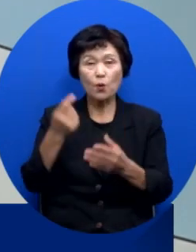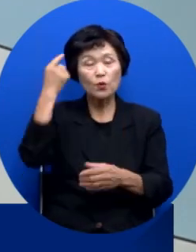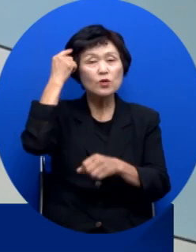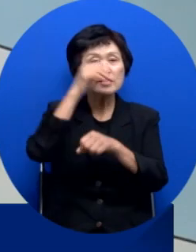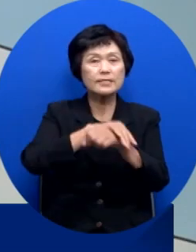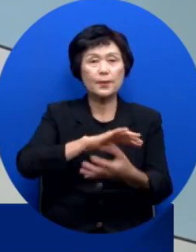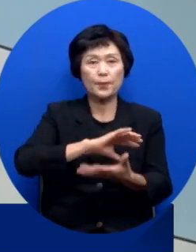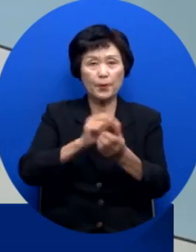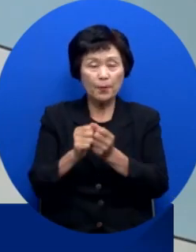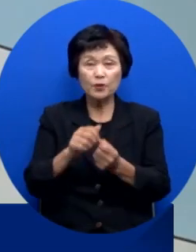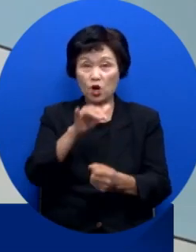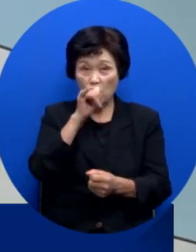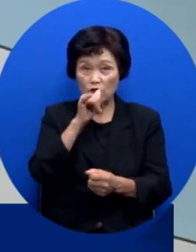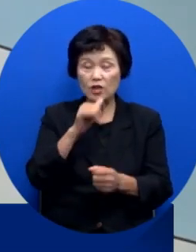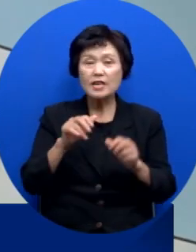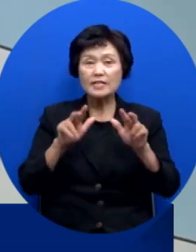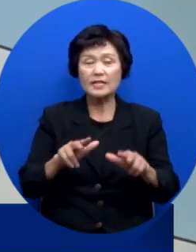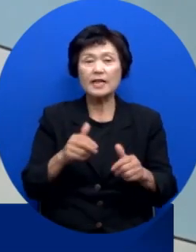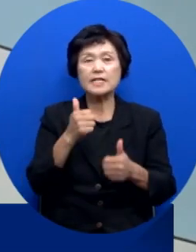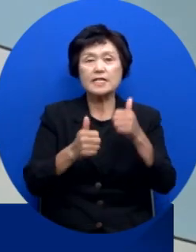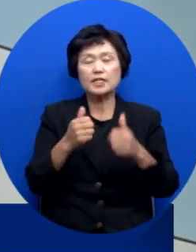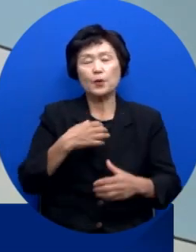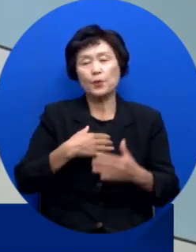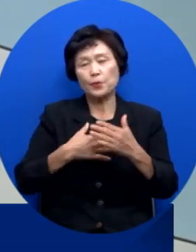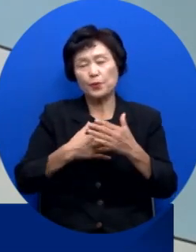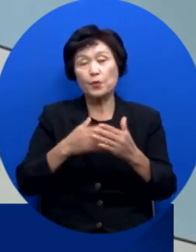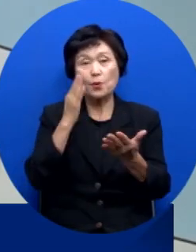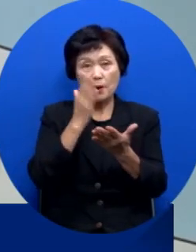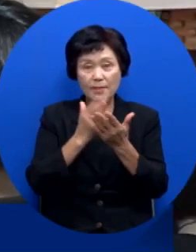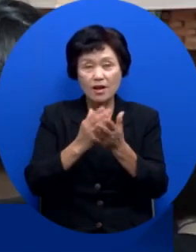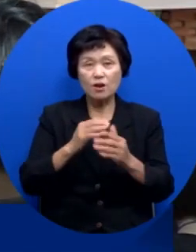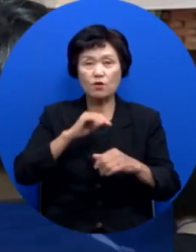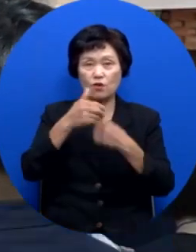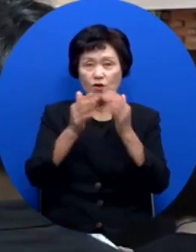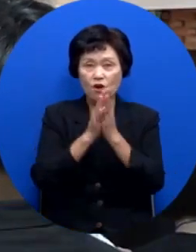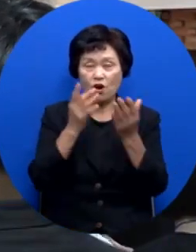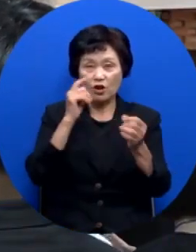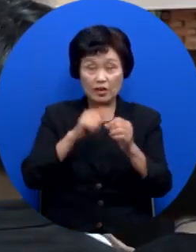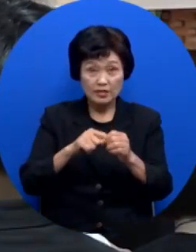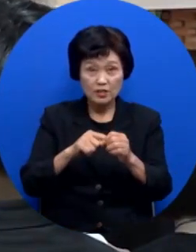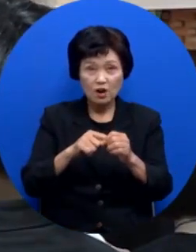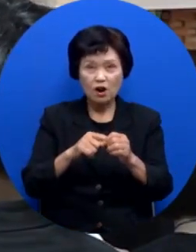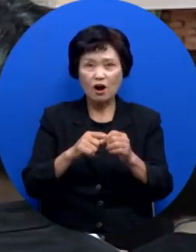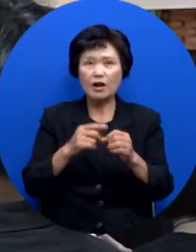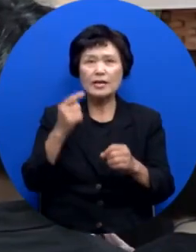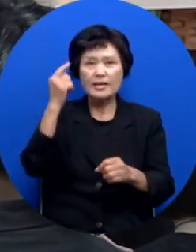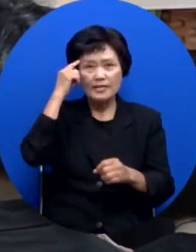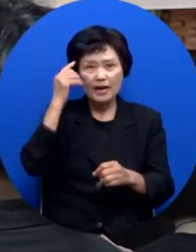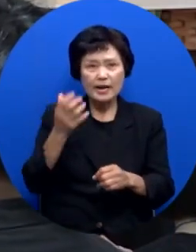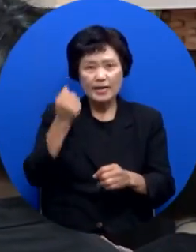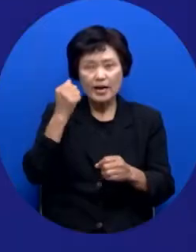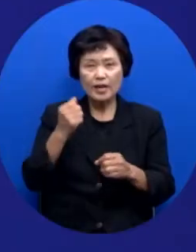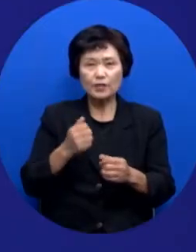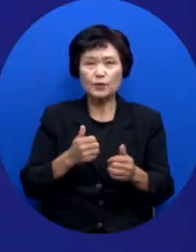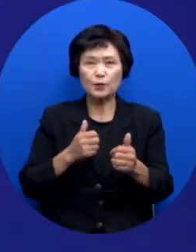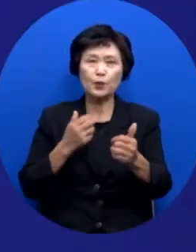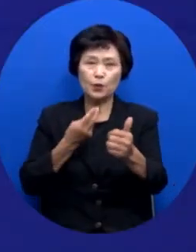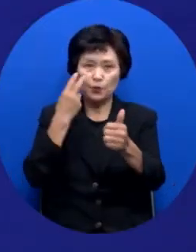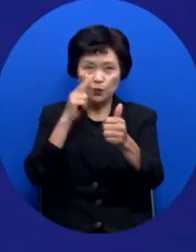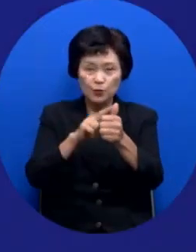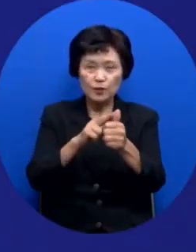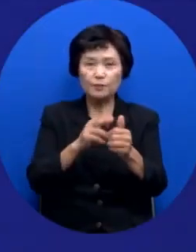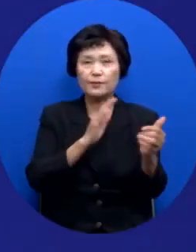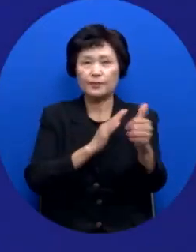입시를 두려워하는 게 아니라 성경적 세계관으로 정복해버리잖아요. 뿐만 아니라 저녁 시간에는 청소년들의